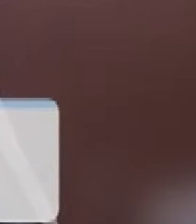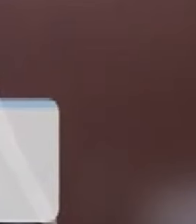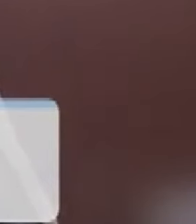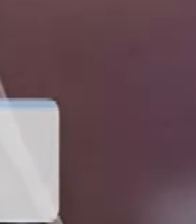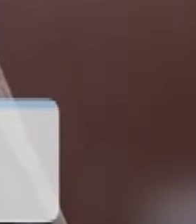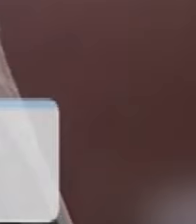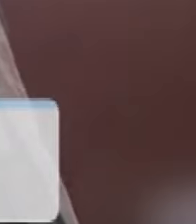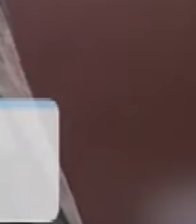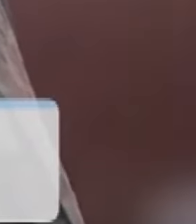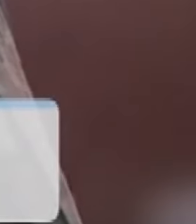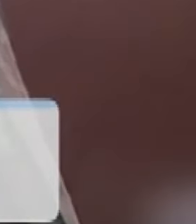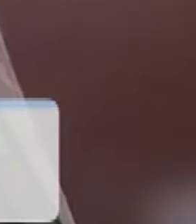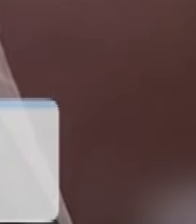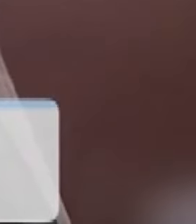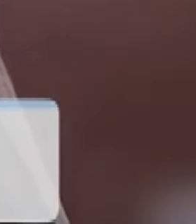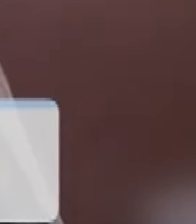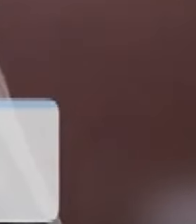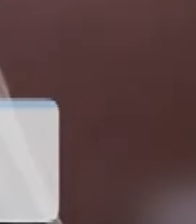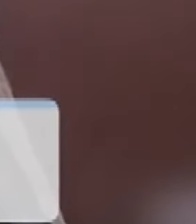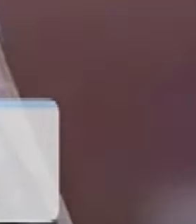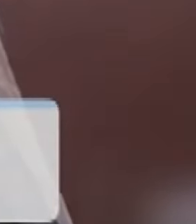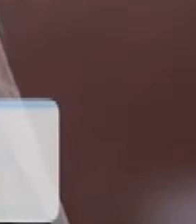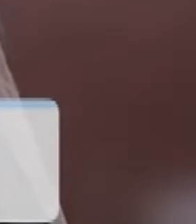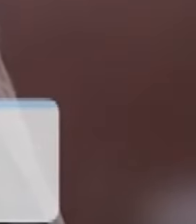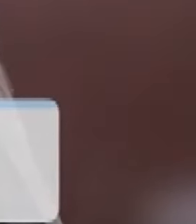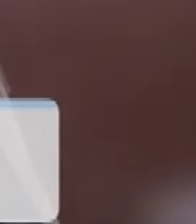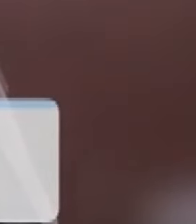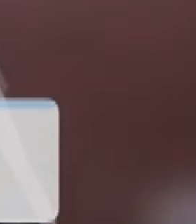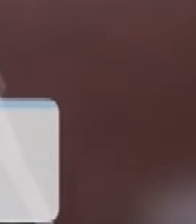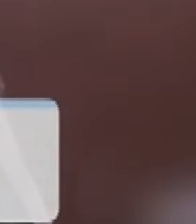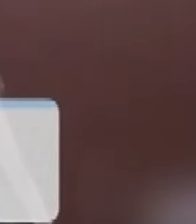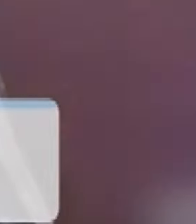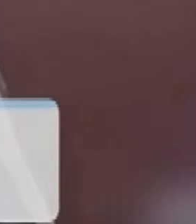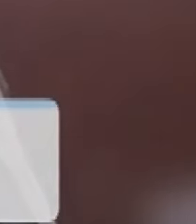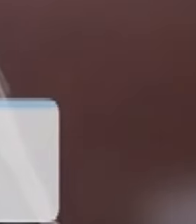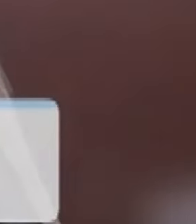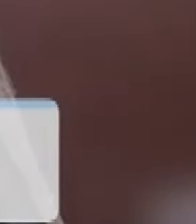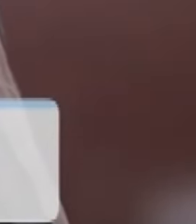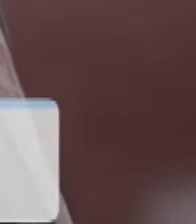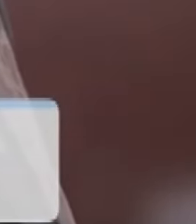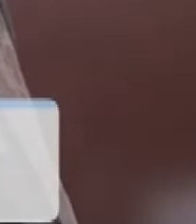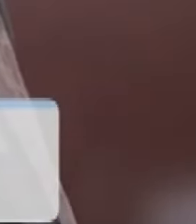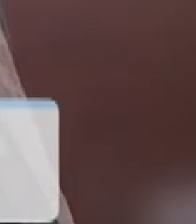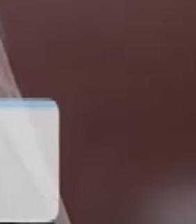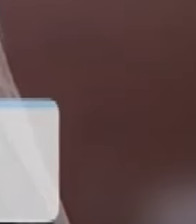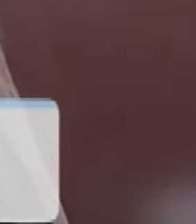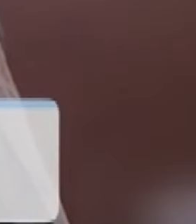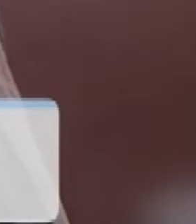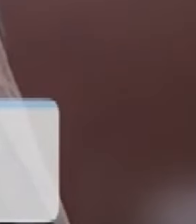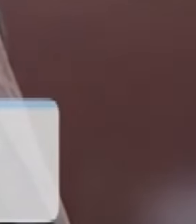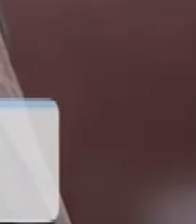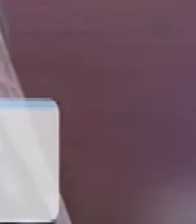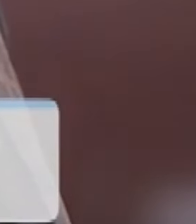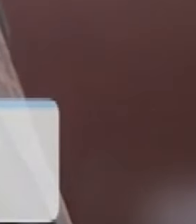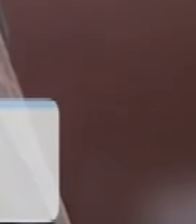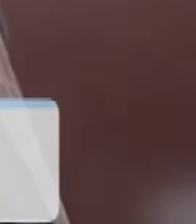Really wanted somebody higher to participate in the debates of